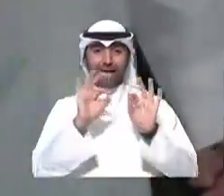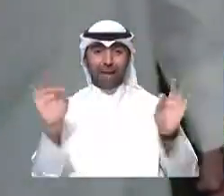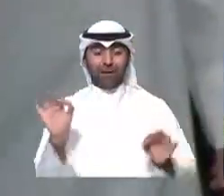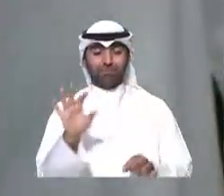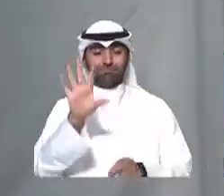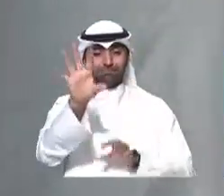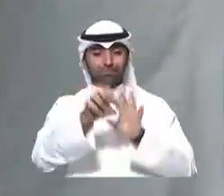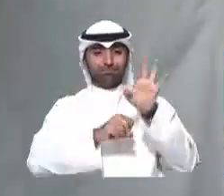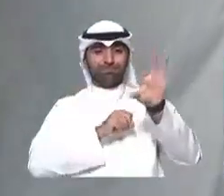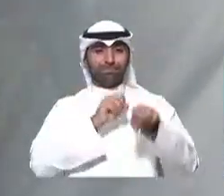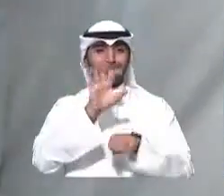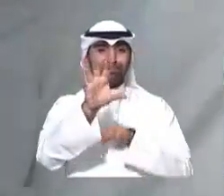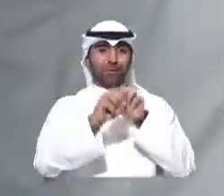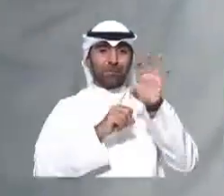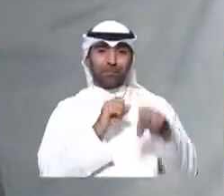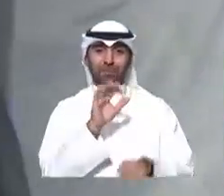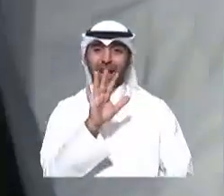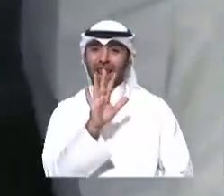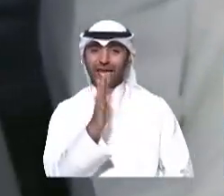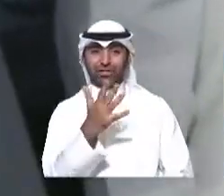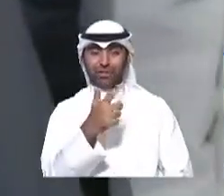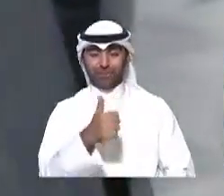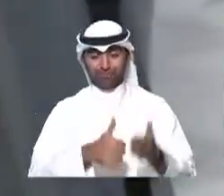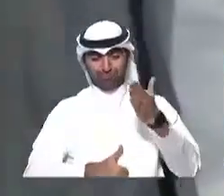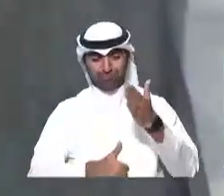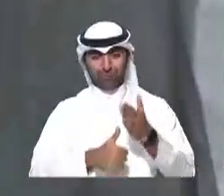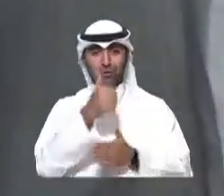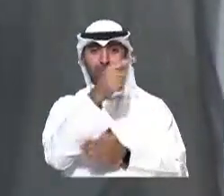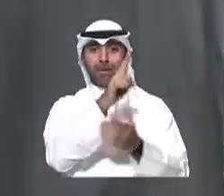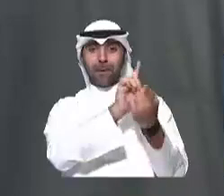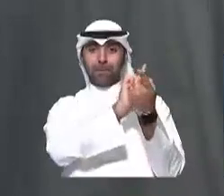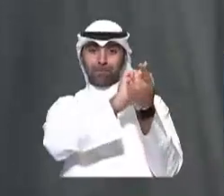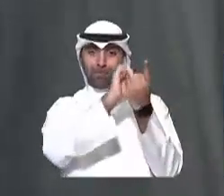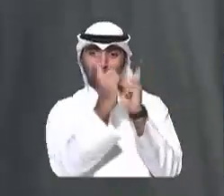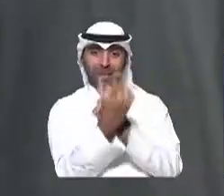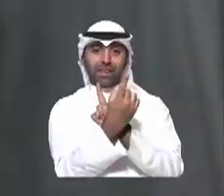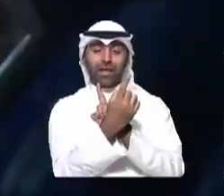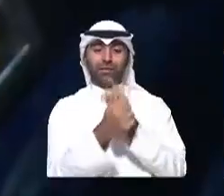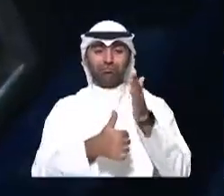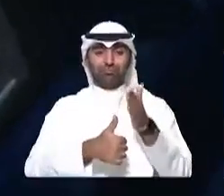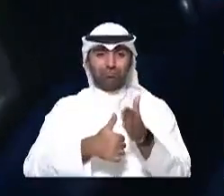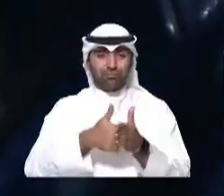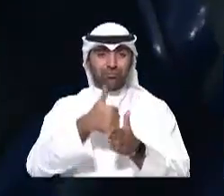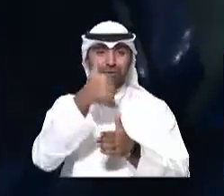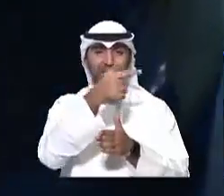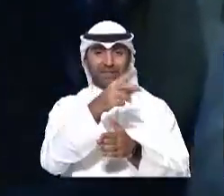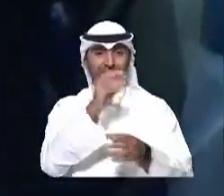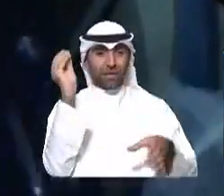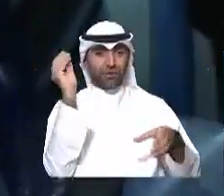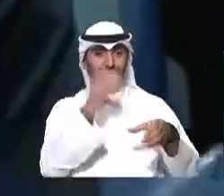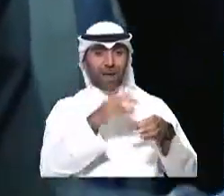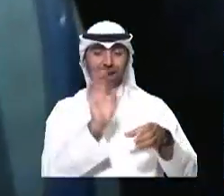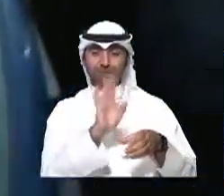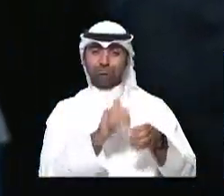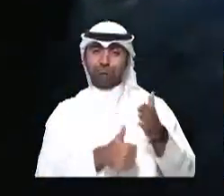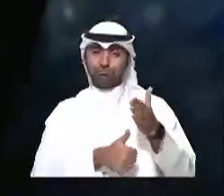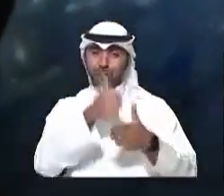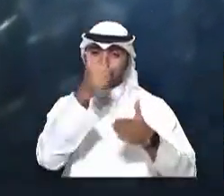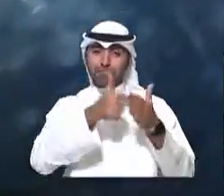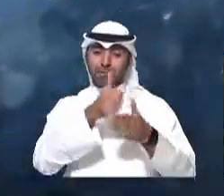صح. هكذا أعلنت الهيئة العامة للبيئة بطريقة رائعة لمشاركة أكبر عدد ممكن من